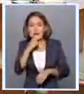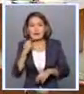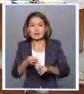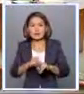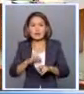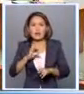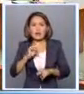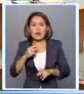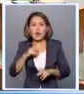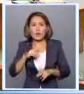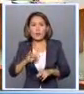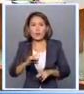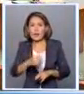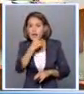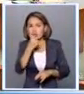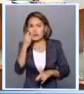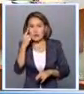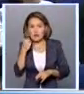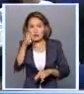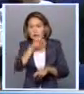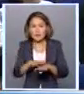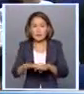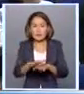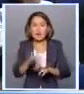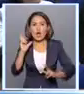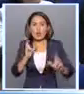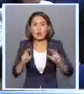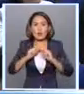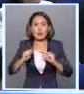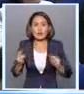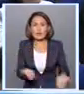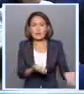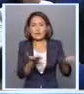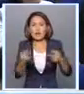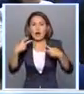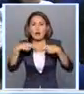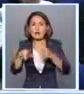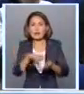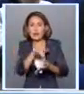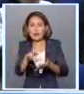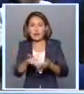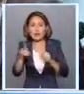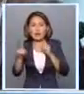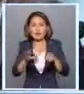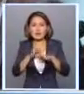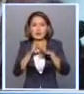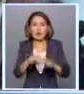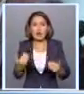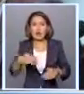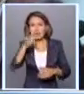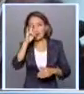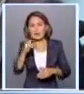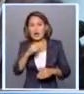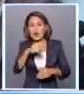Финляндия, Сингапур және Испания мемлекеттерінің білім беру ұйымдарының өкілдерін шақырып, Астанада халықаралық ғылыми конференция өткізді. Қазір